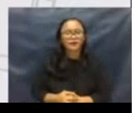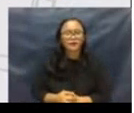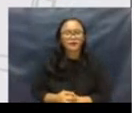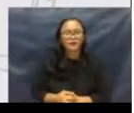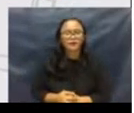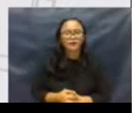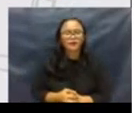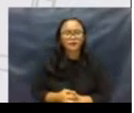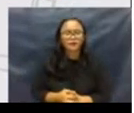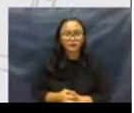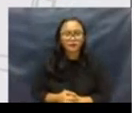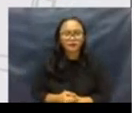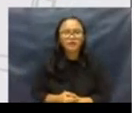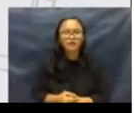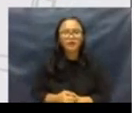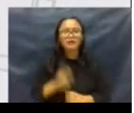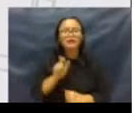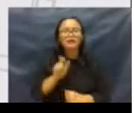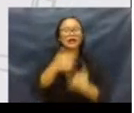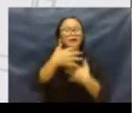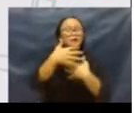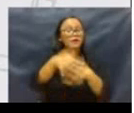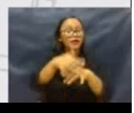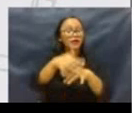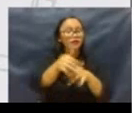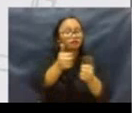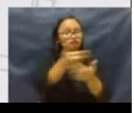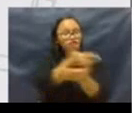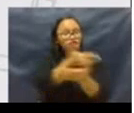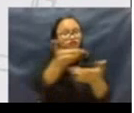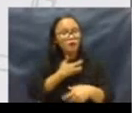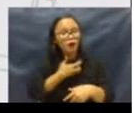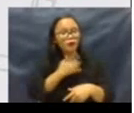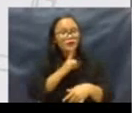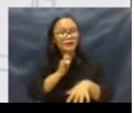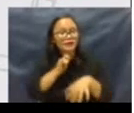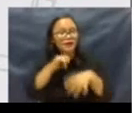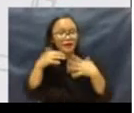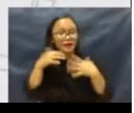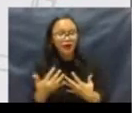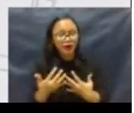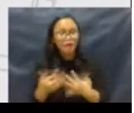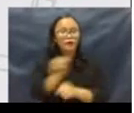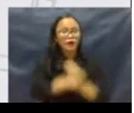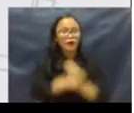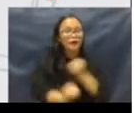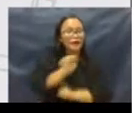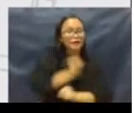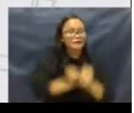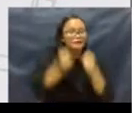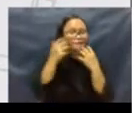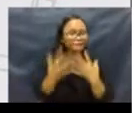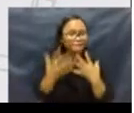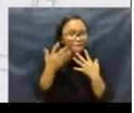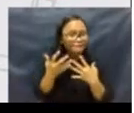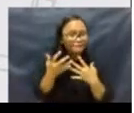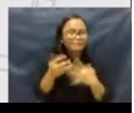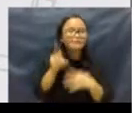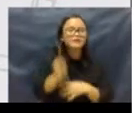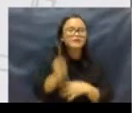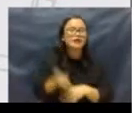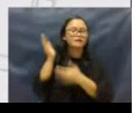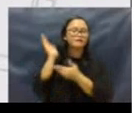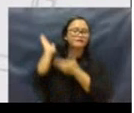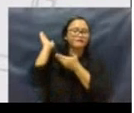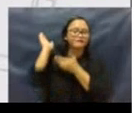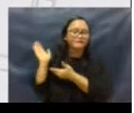Praktek yang kami bisa sarankan untuk guru menyelenggarakan latihan saya sadar saya berpikir dengan murid-murid adalah